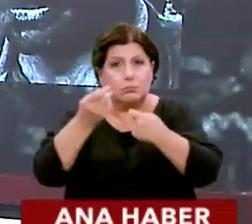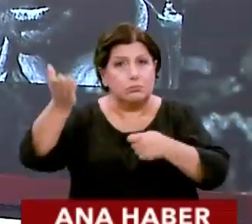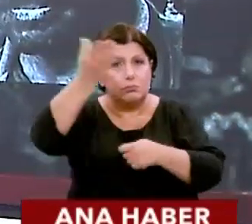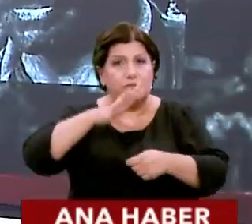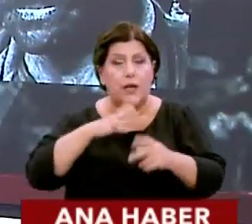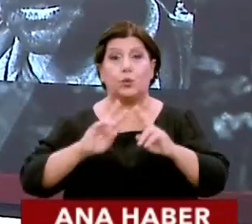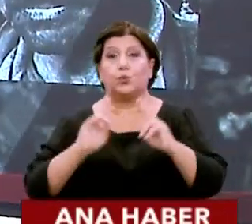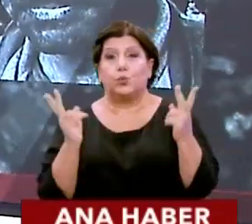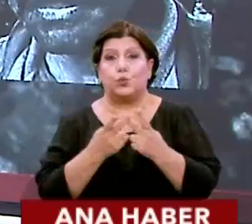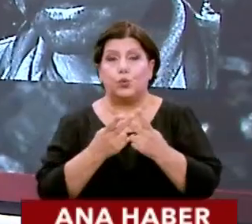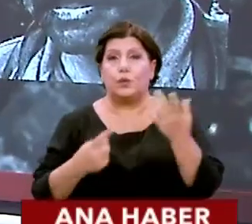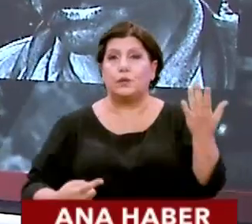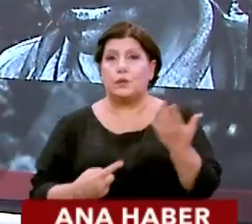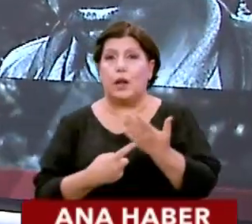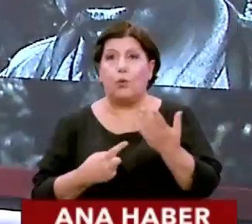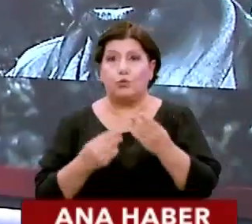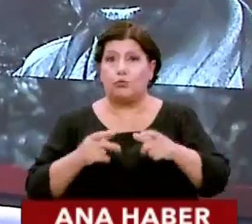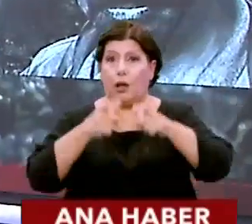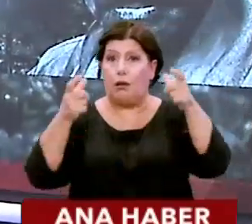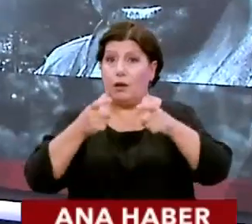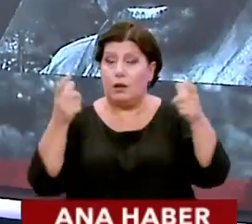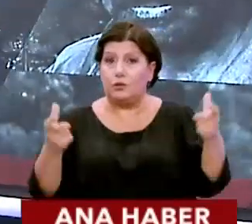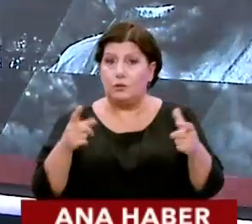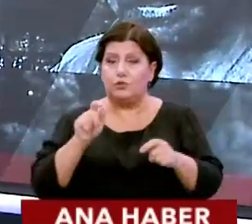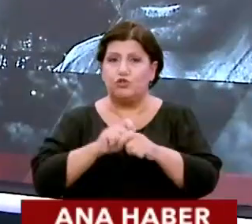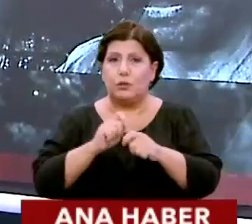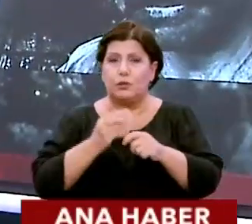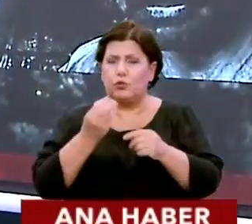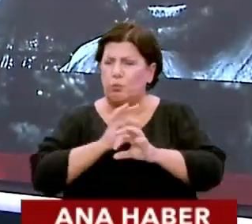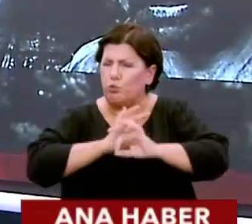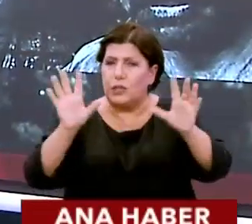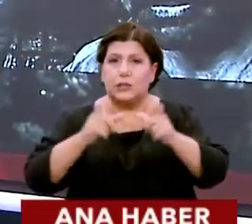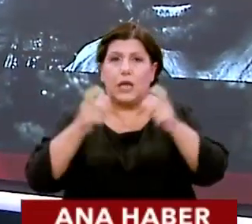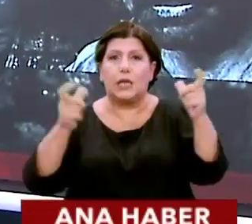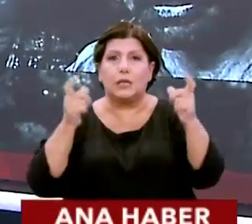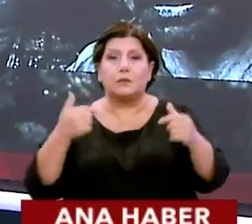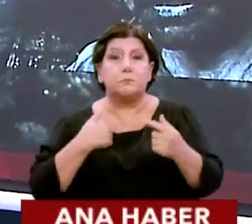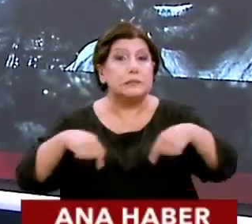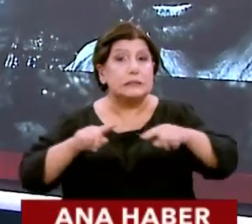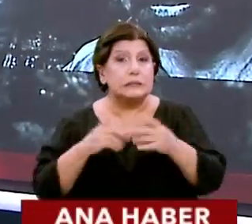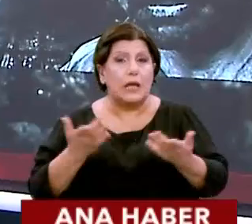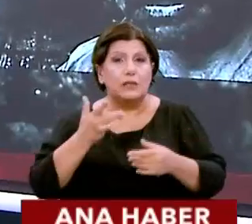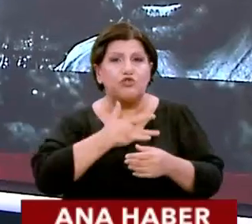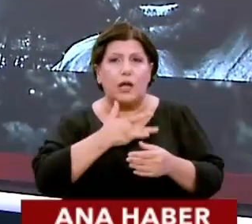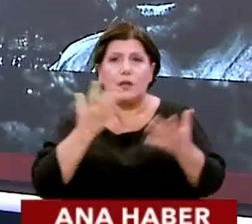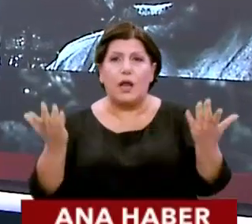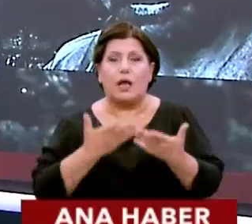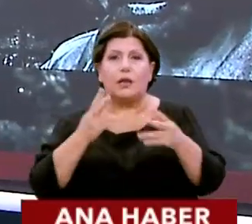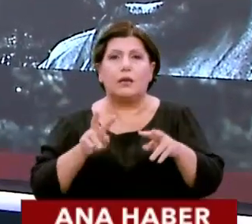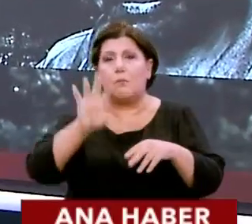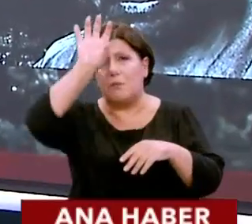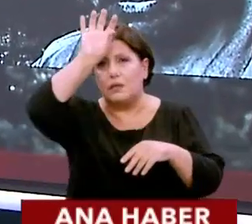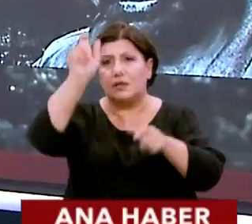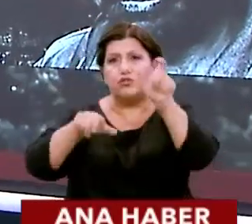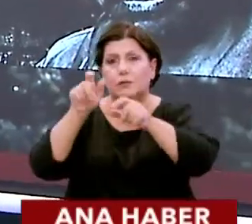dünya teknolojide gelişti bu işler müthiş gelişti ama biz niye Can hala madenci